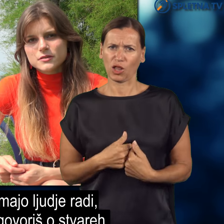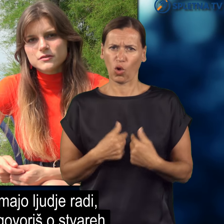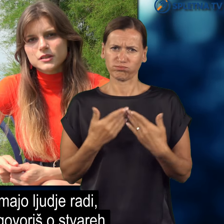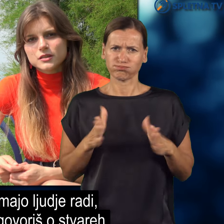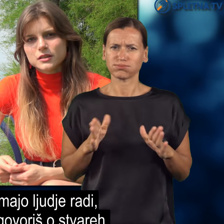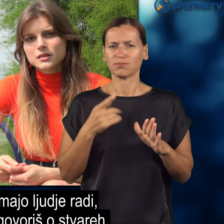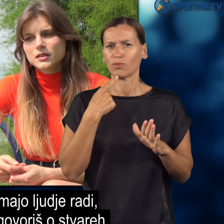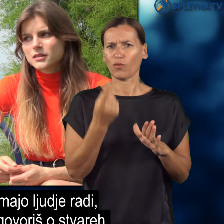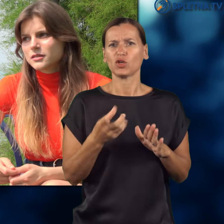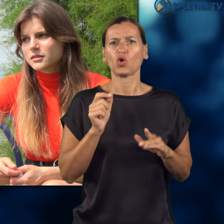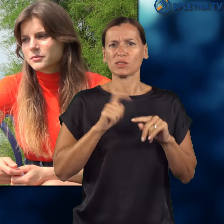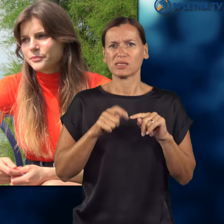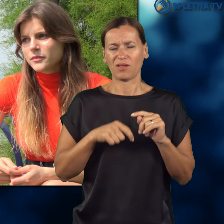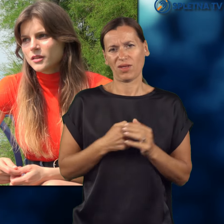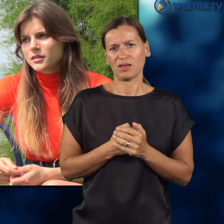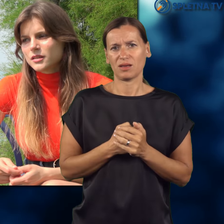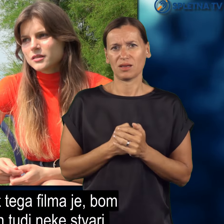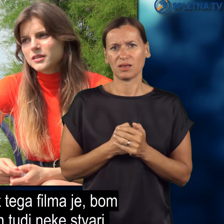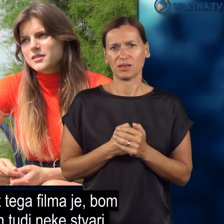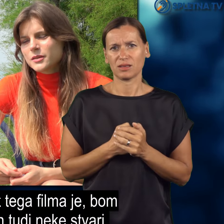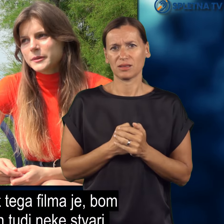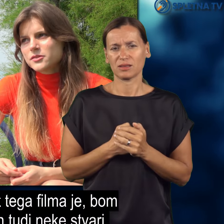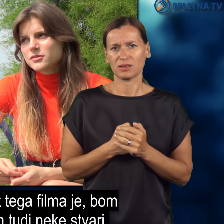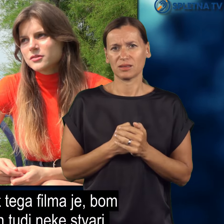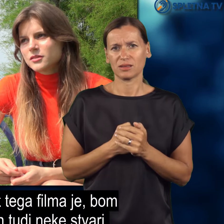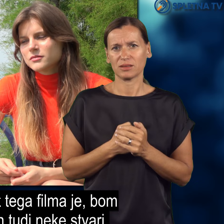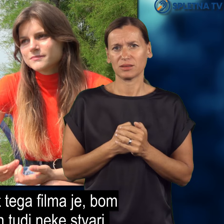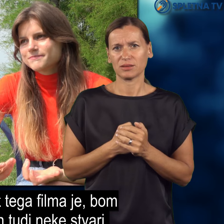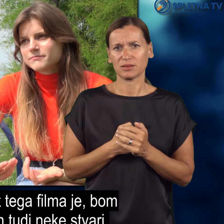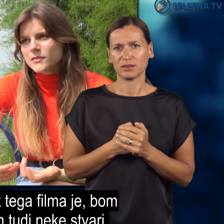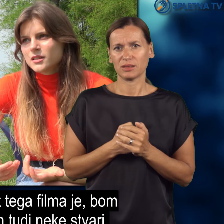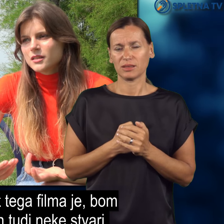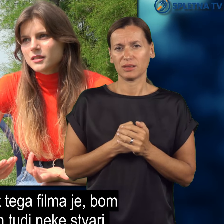o stvareh, ne. Ker res je pač